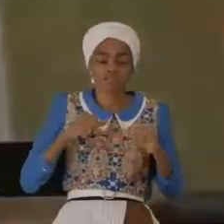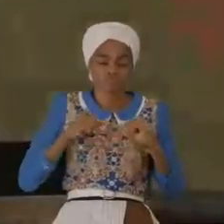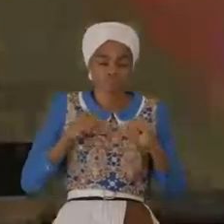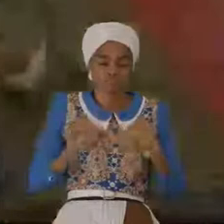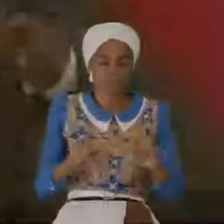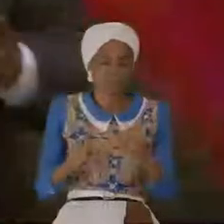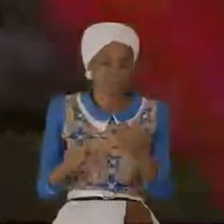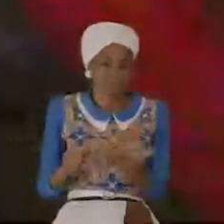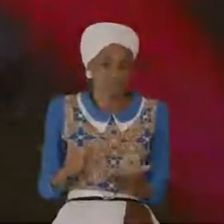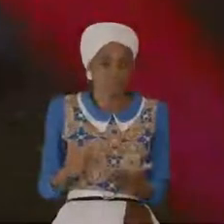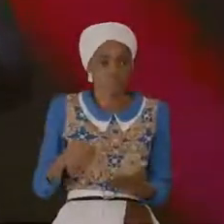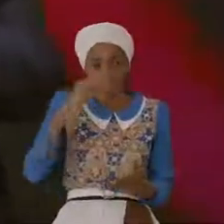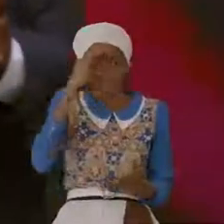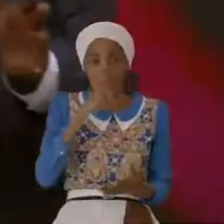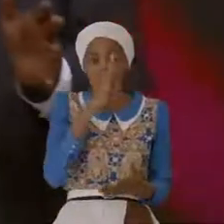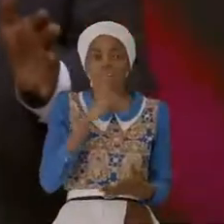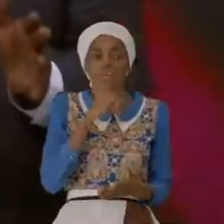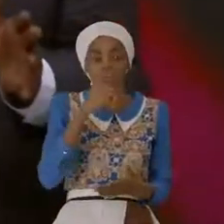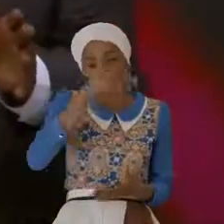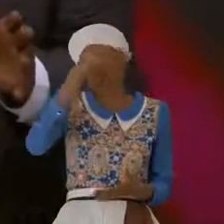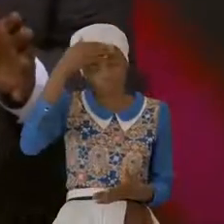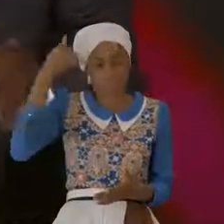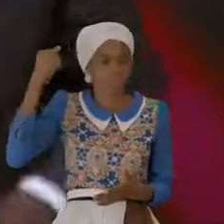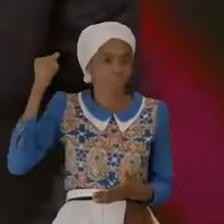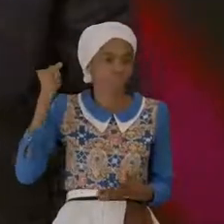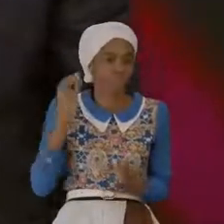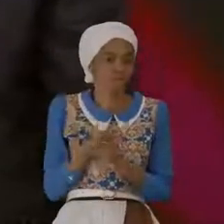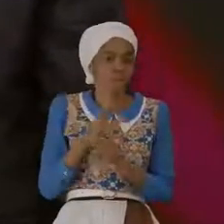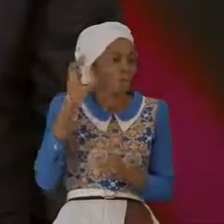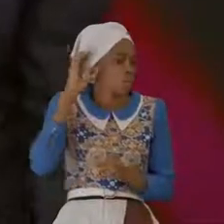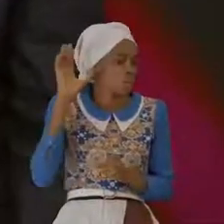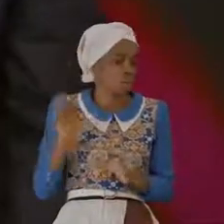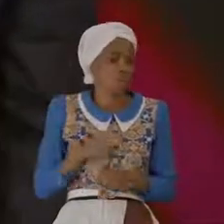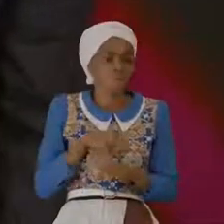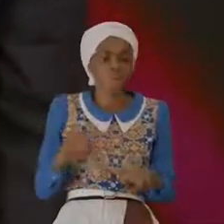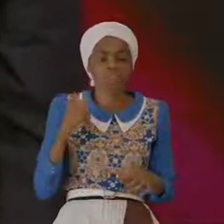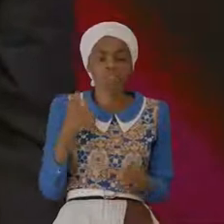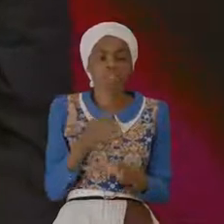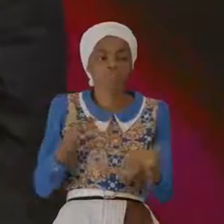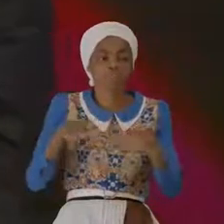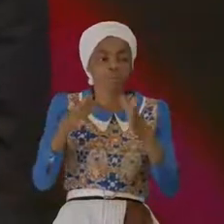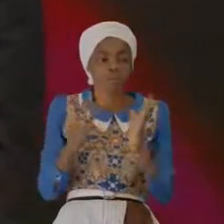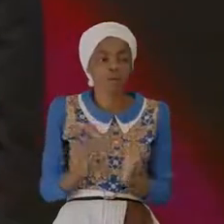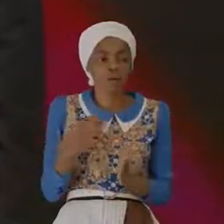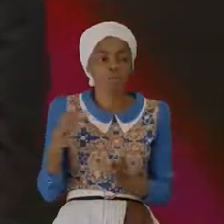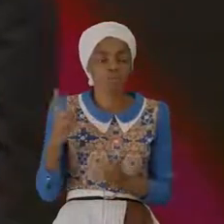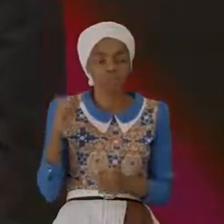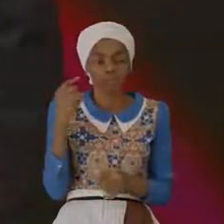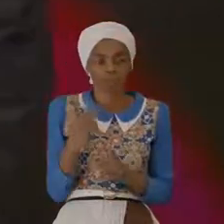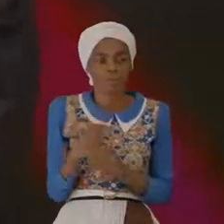n'étant pas un auditeur oublieux, mais se mettant à l'œuvre,